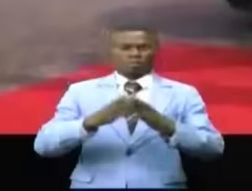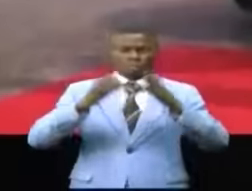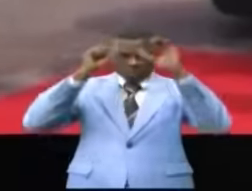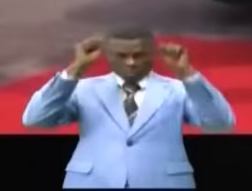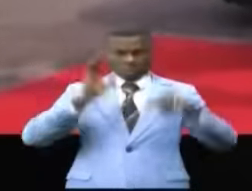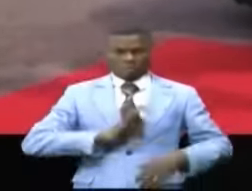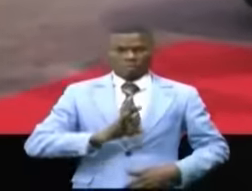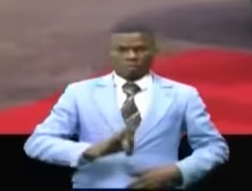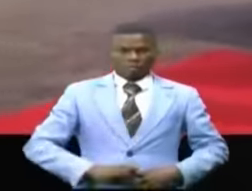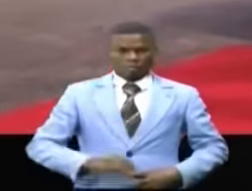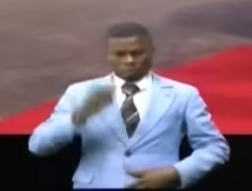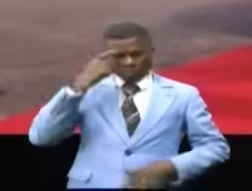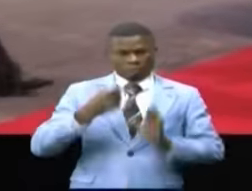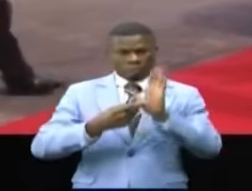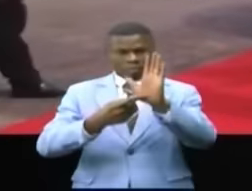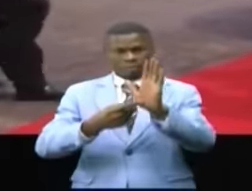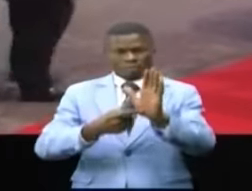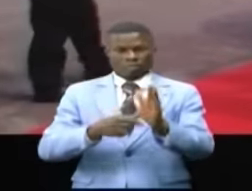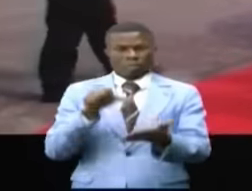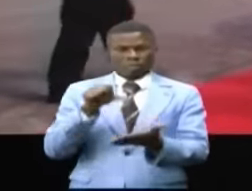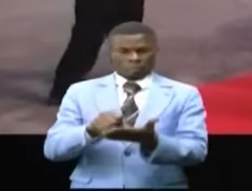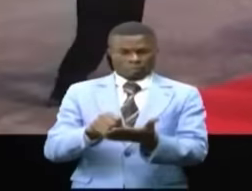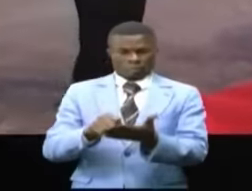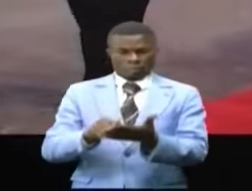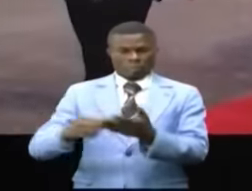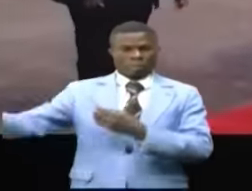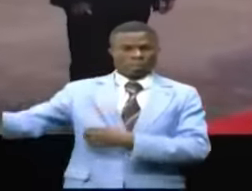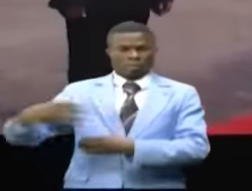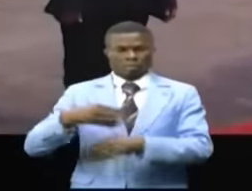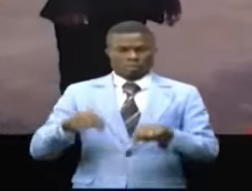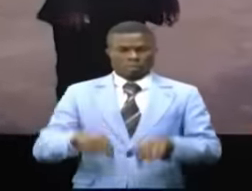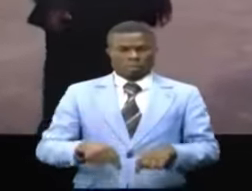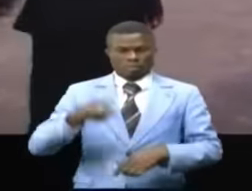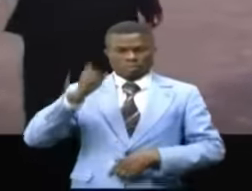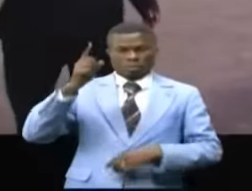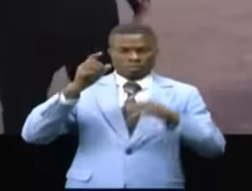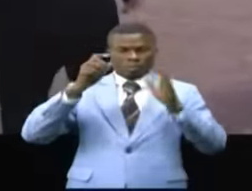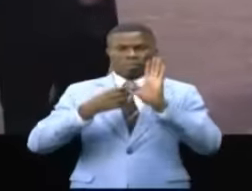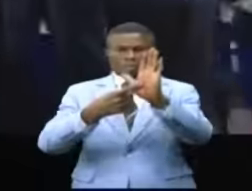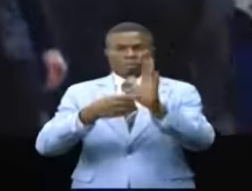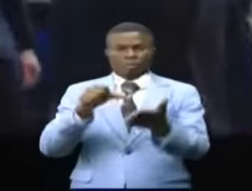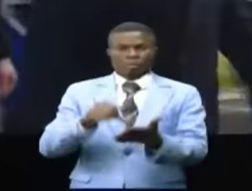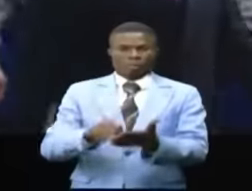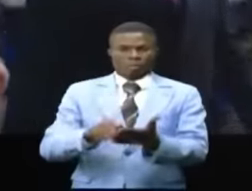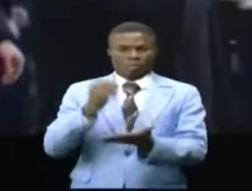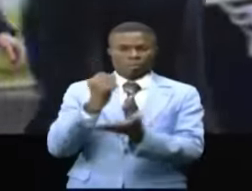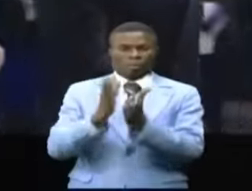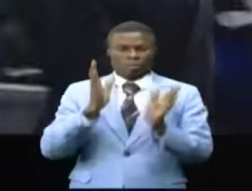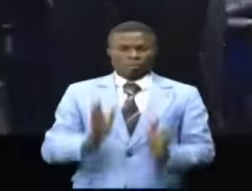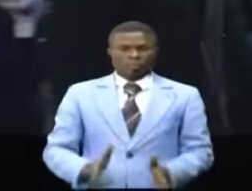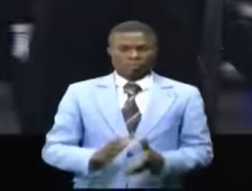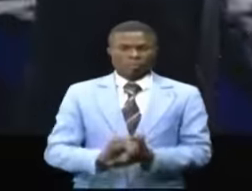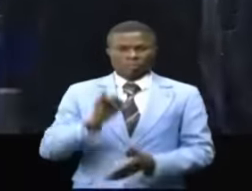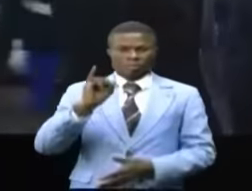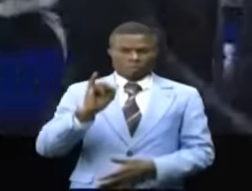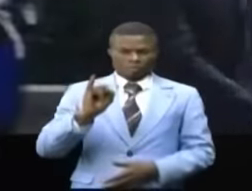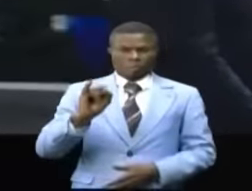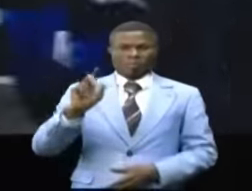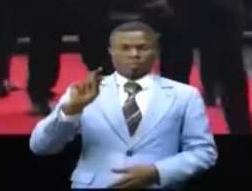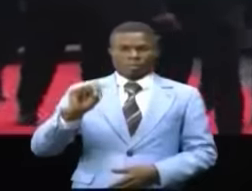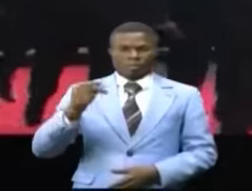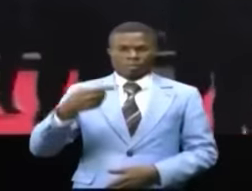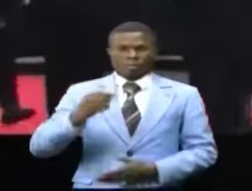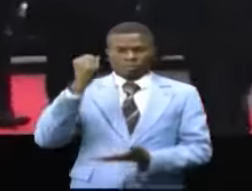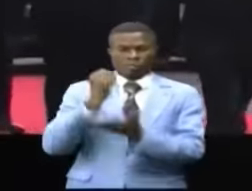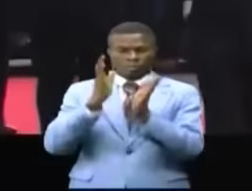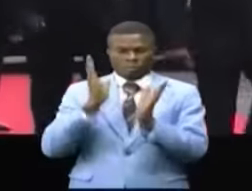Tshisekedi pour présenter leur lettre de créance. Le premier à présenter sa lettre de créance, Ingo Herbert,